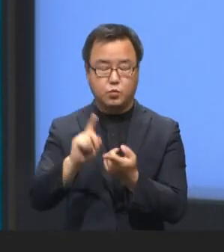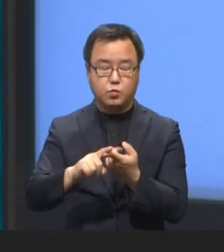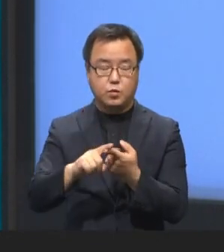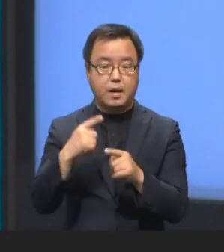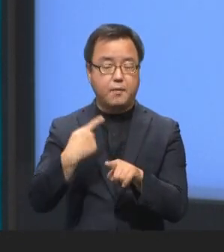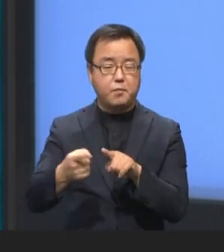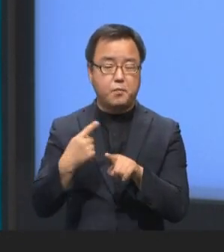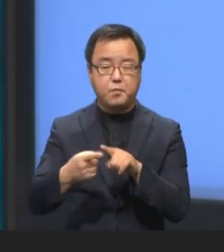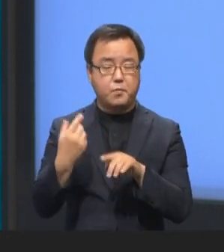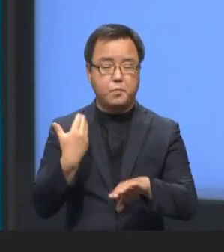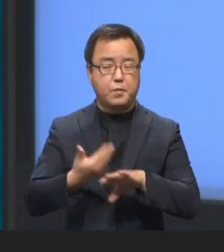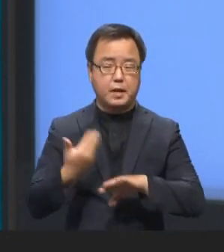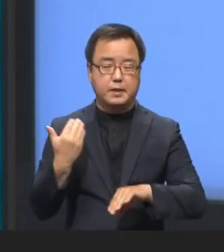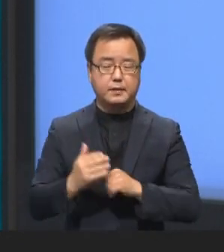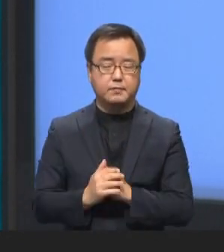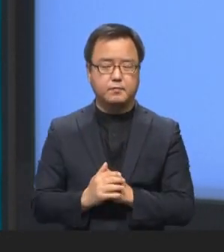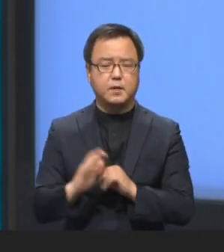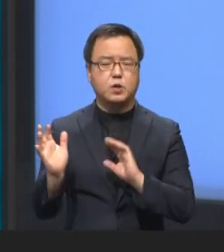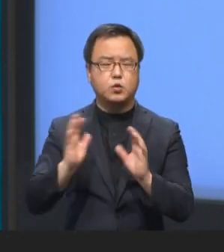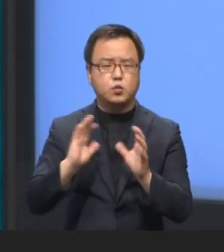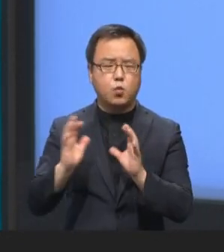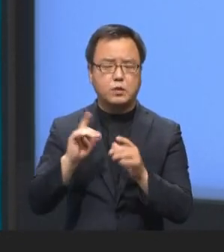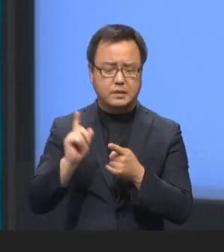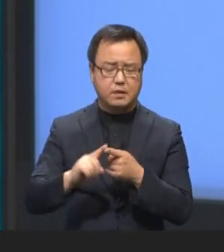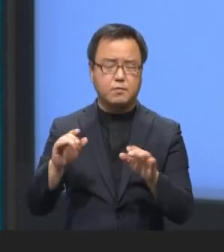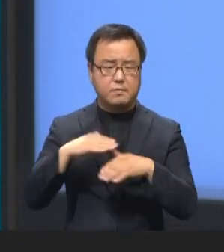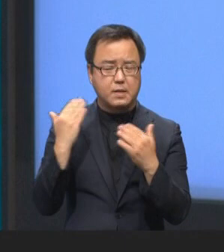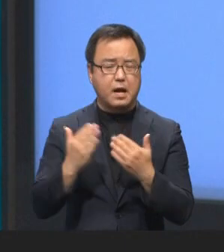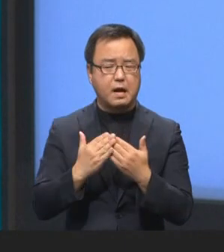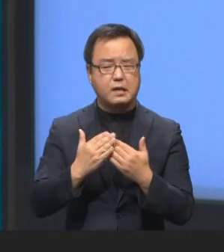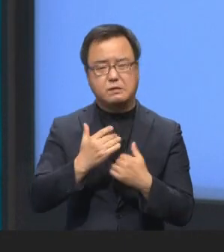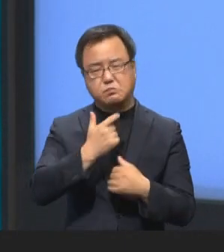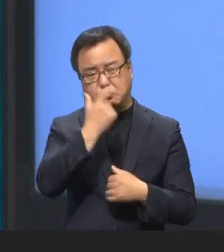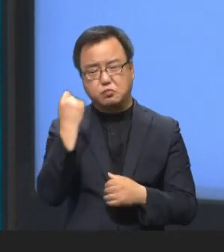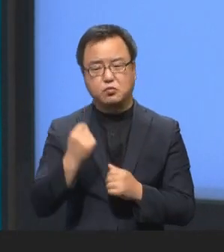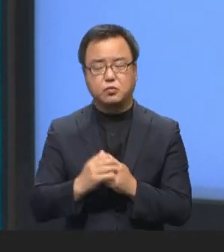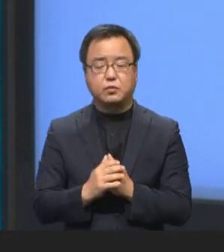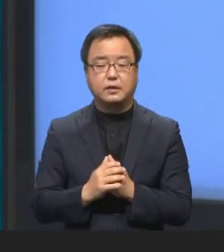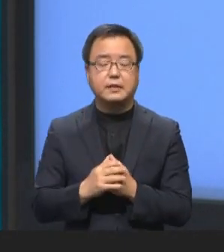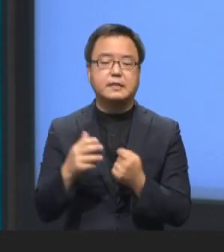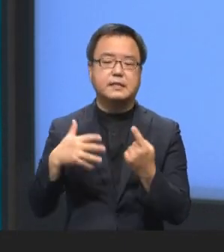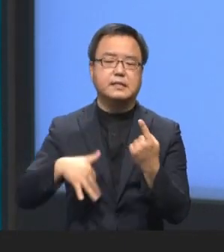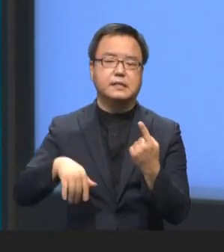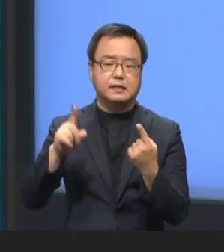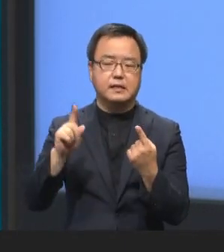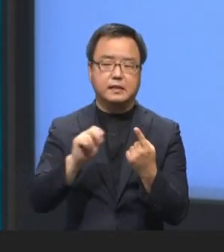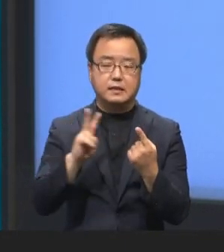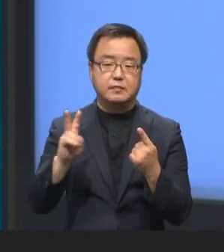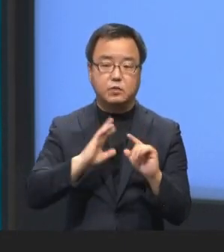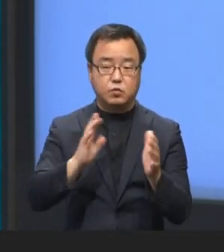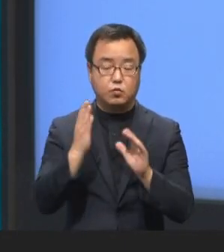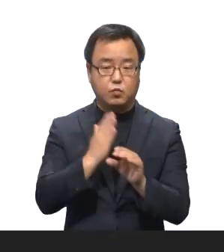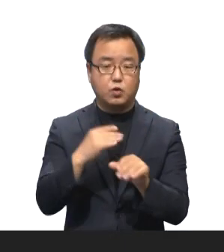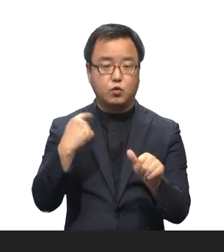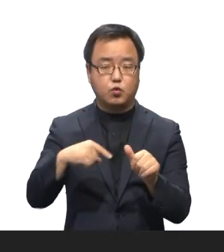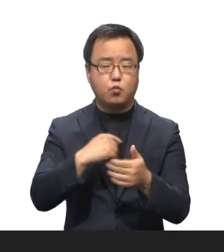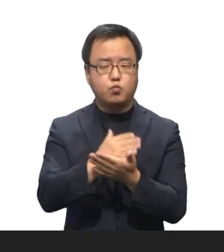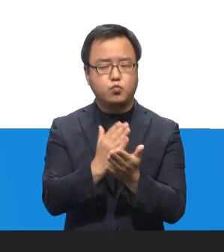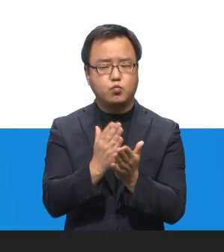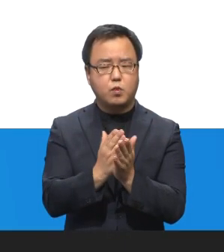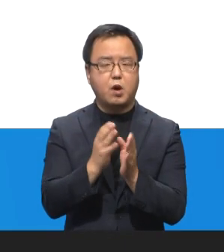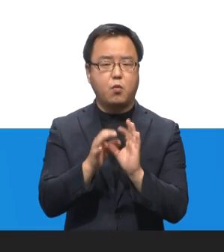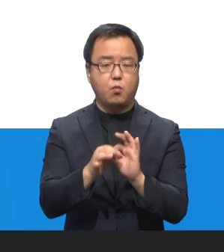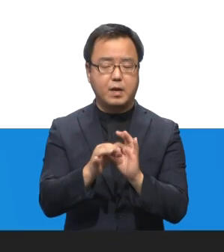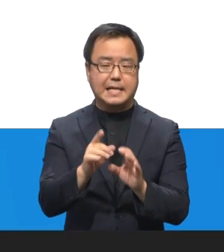평가는 달랐습니다. 일단 논의 자체가 굉장히 부족했습니다. 이 지난 1차 TV 토론에서도 교육 분야에 대한 이야기가 한 1분